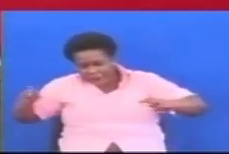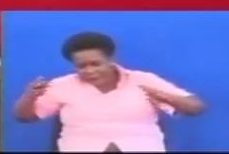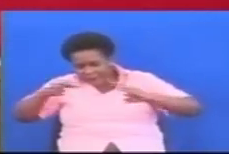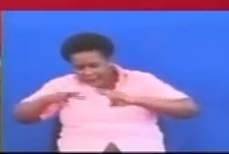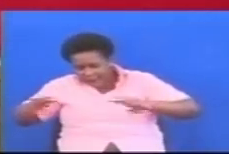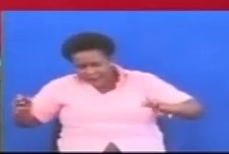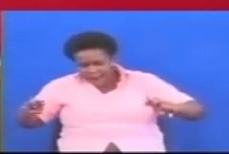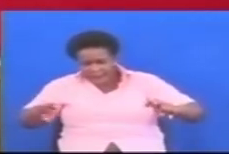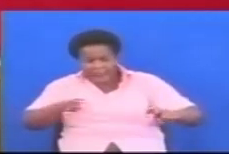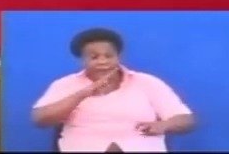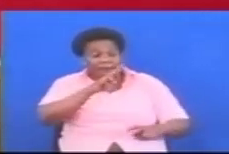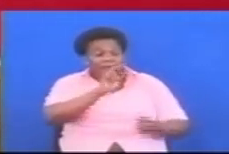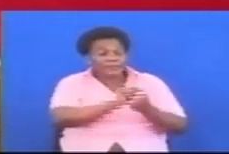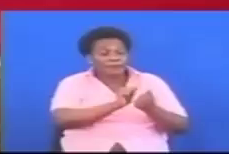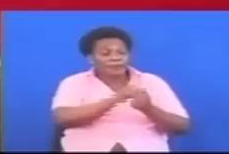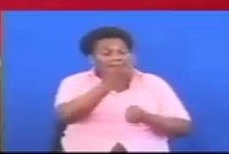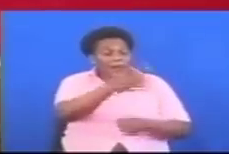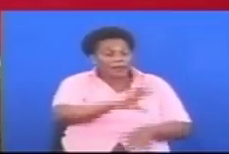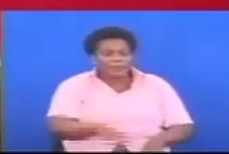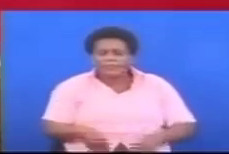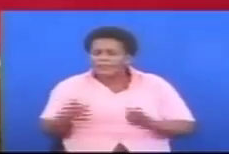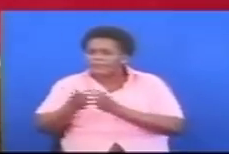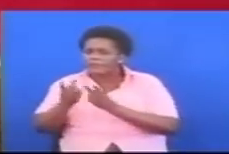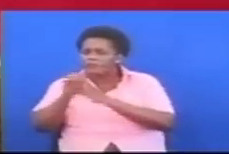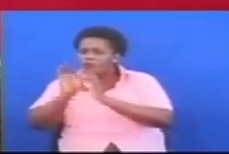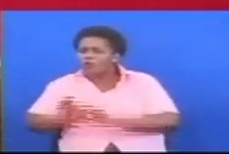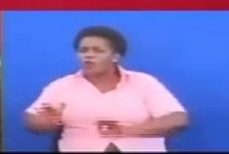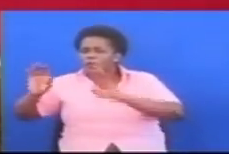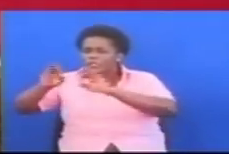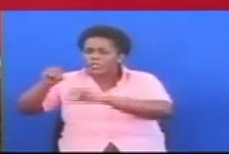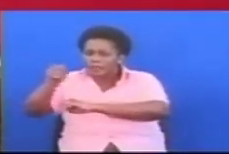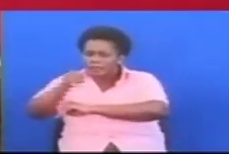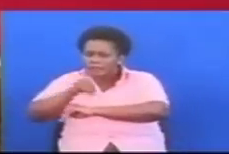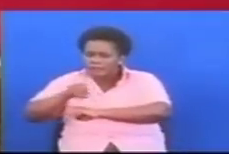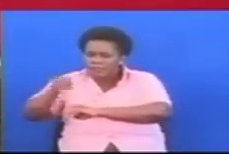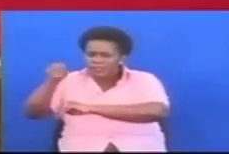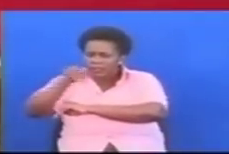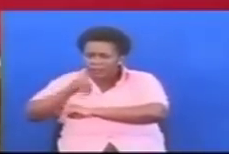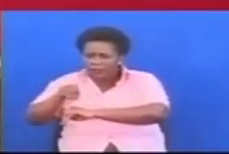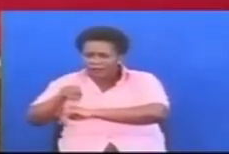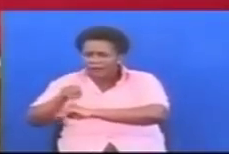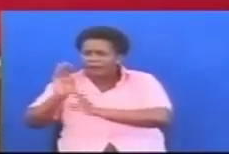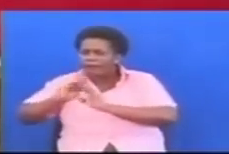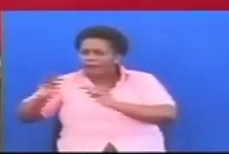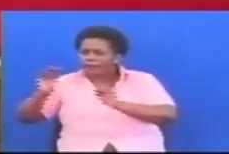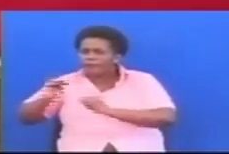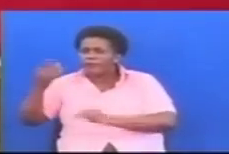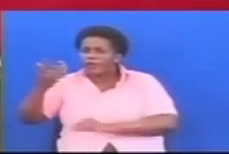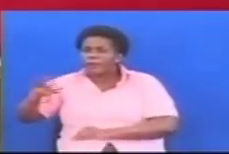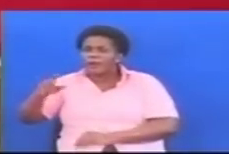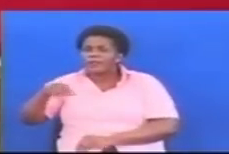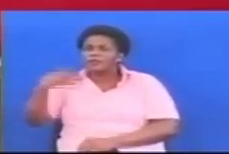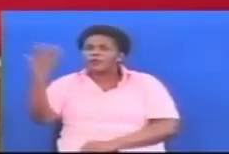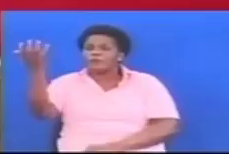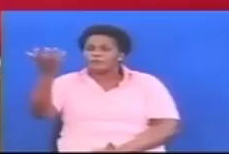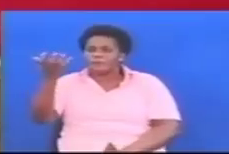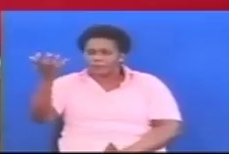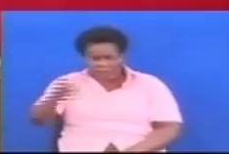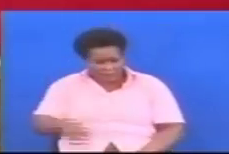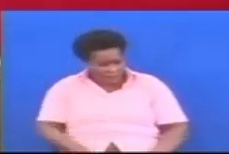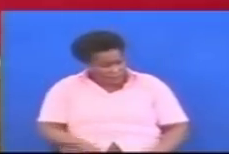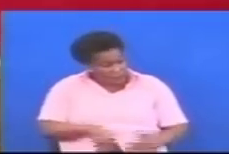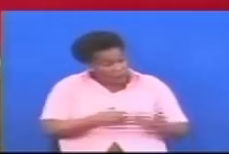mitaala ya elimu kwa umma kuhusu kutunza vyanzo vya maji. Mheshimiwa Mwenyekiti, kamati inatoa wito kwa